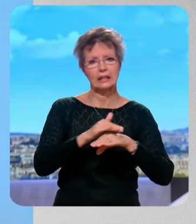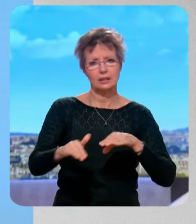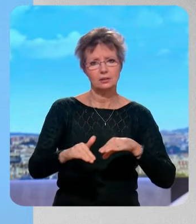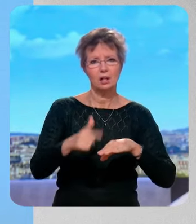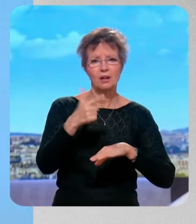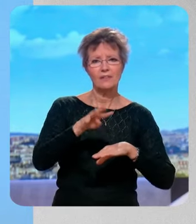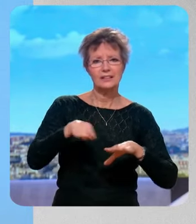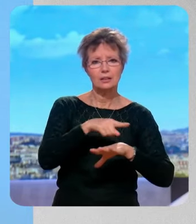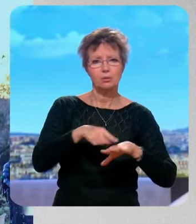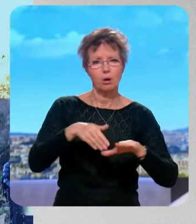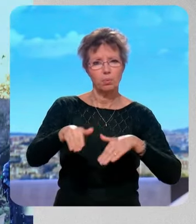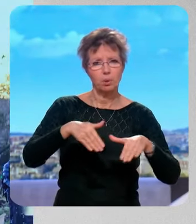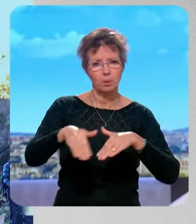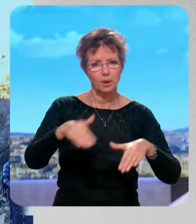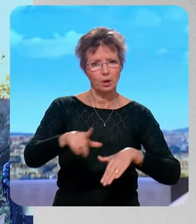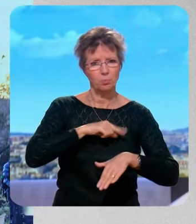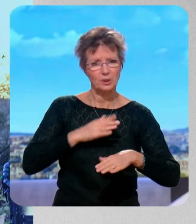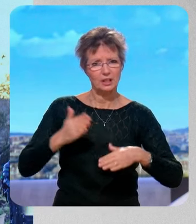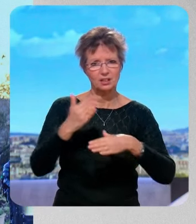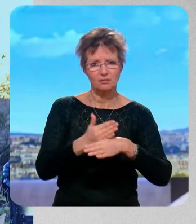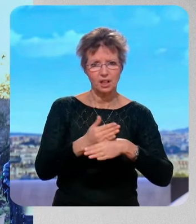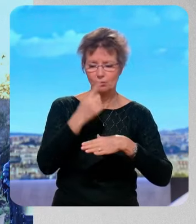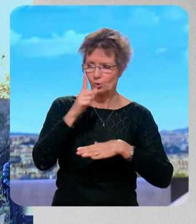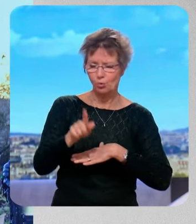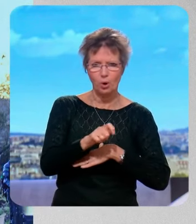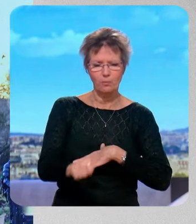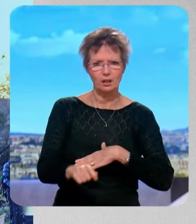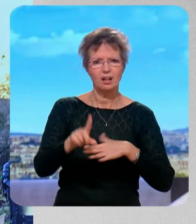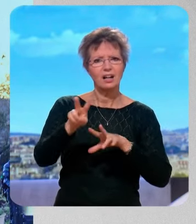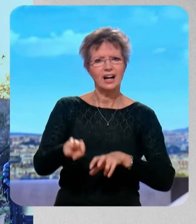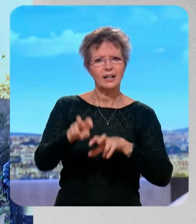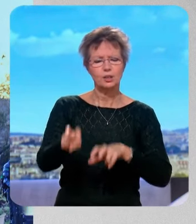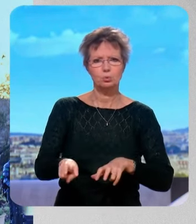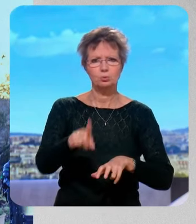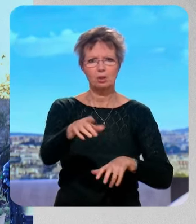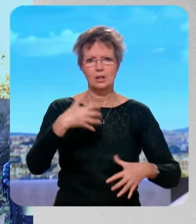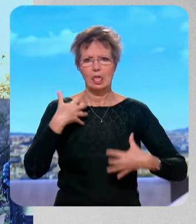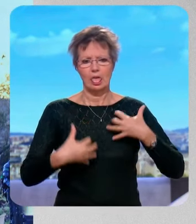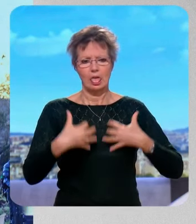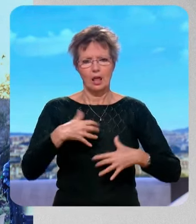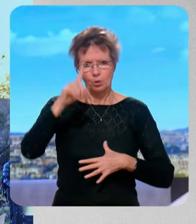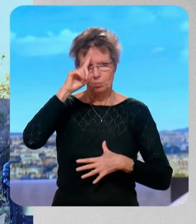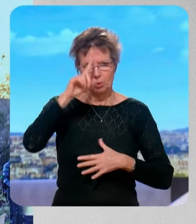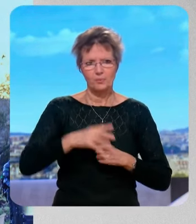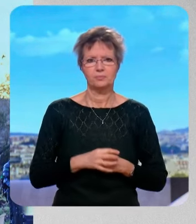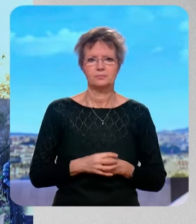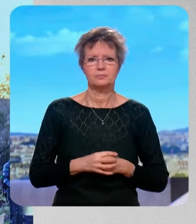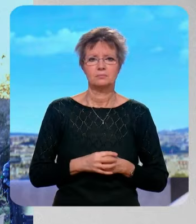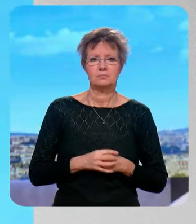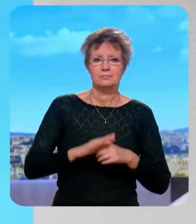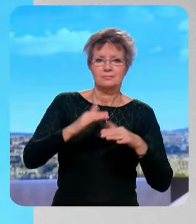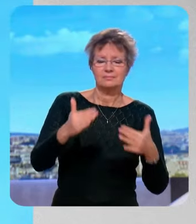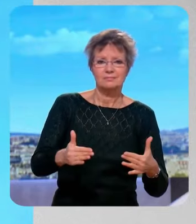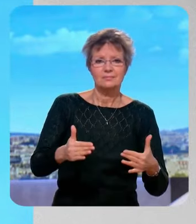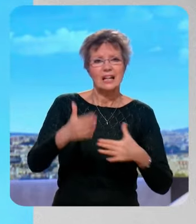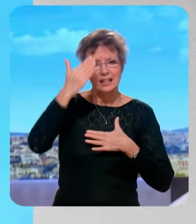ils sont délogés par les forces de'autre et en fait, les forces de tout le monde trouve ça normal. Pourquoi avec les agriculteurs vous marchez sur des œufs à ce point-là ? – Mais il n a pas de poids de mesure, dès